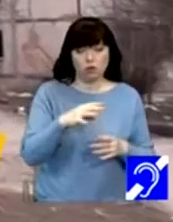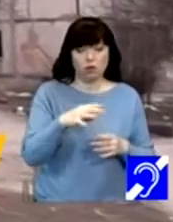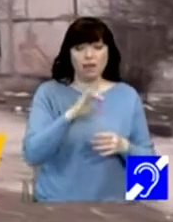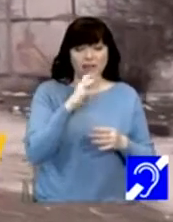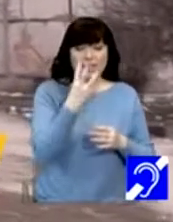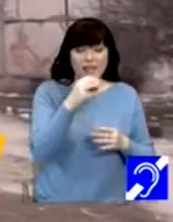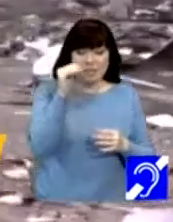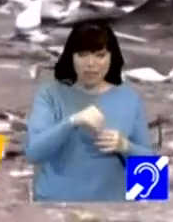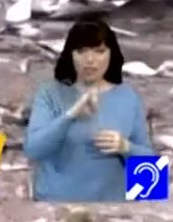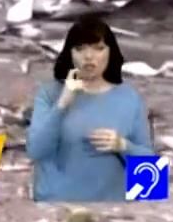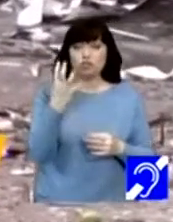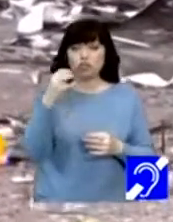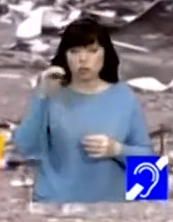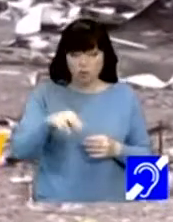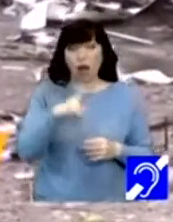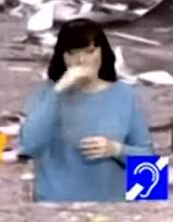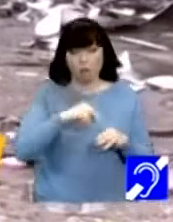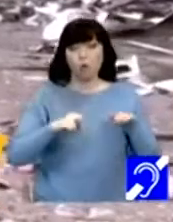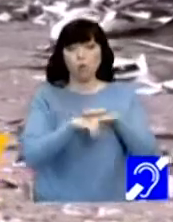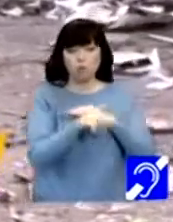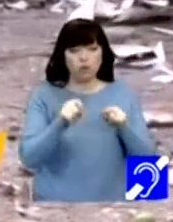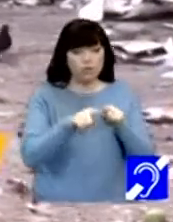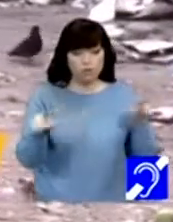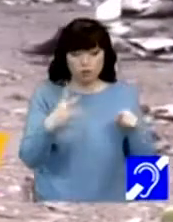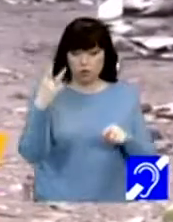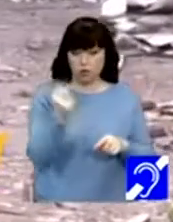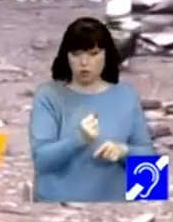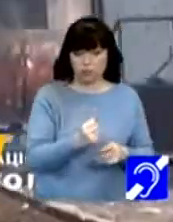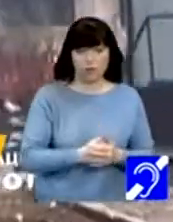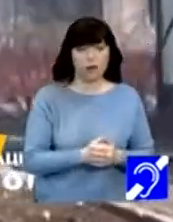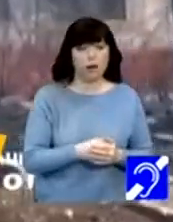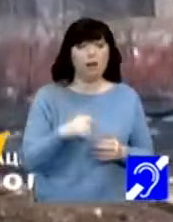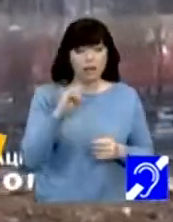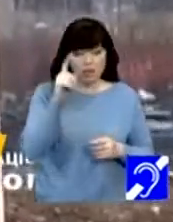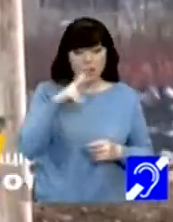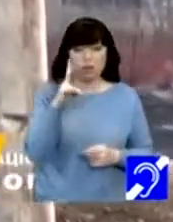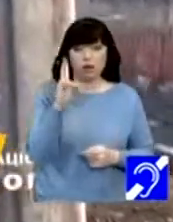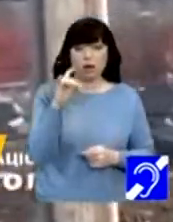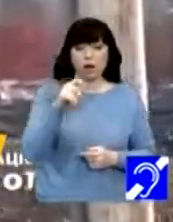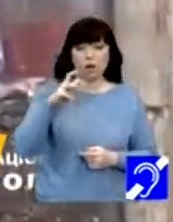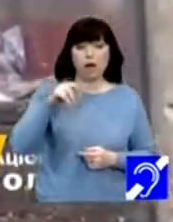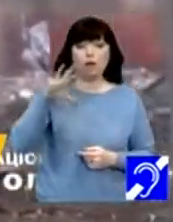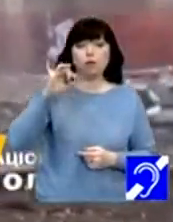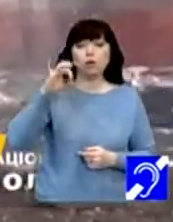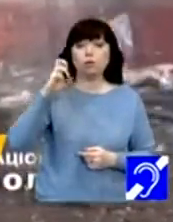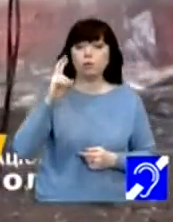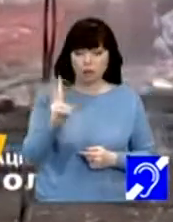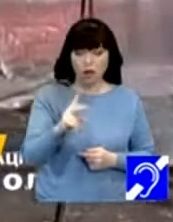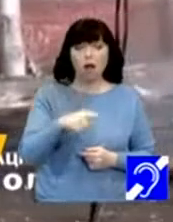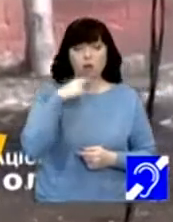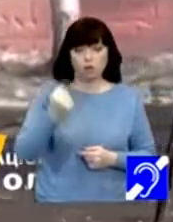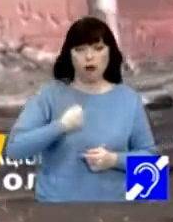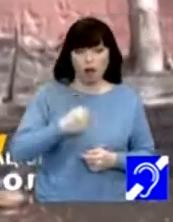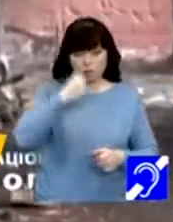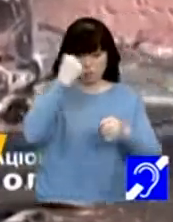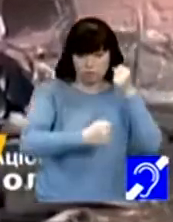locuitori au reușit să fugă din calea bombelor în cele 3 săptămâni de atacuri aproape fără oprire. Și la Kramatorsk, oraș din estul Ucrainei, armata rusă a lovit în